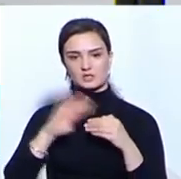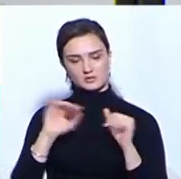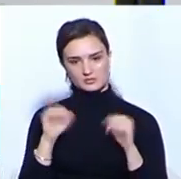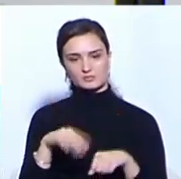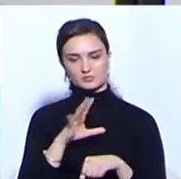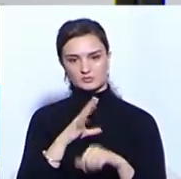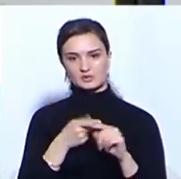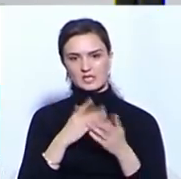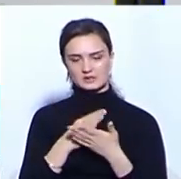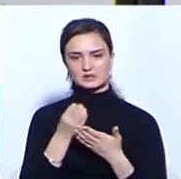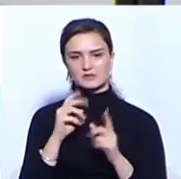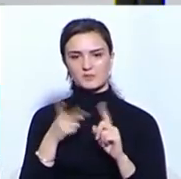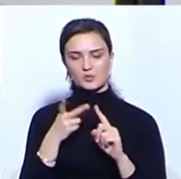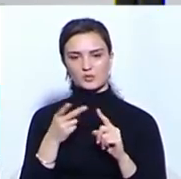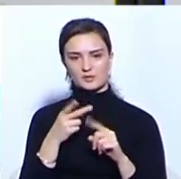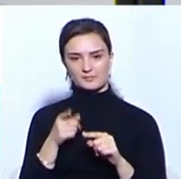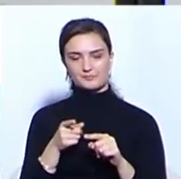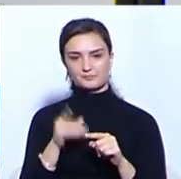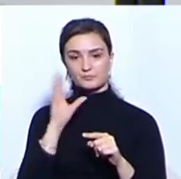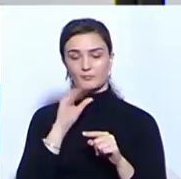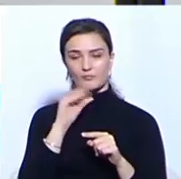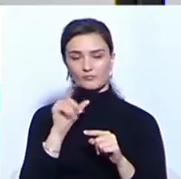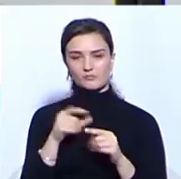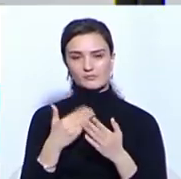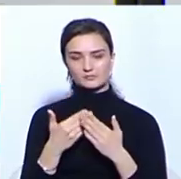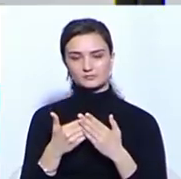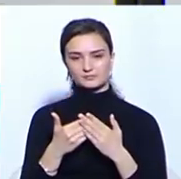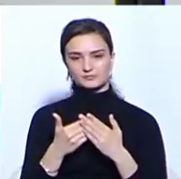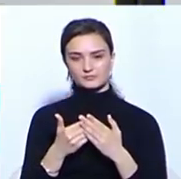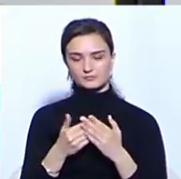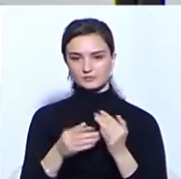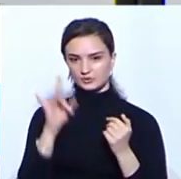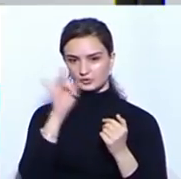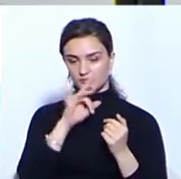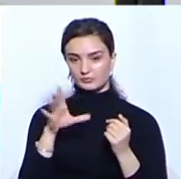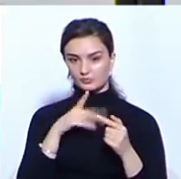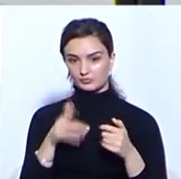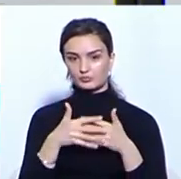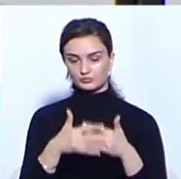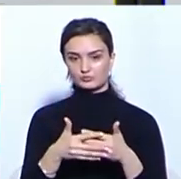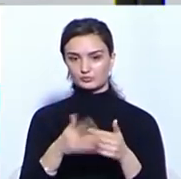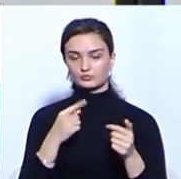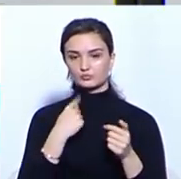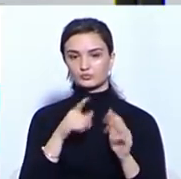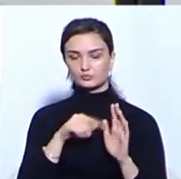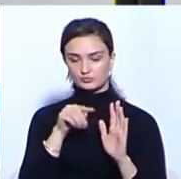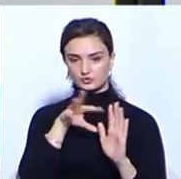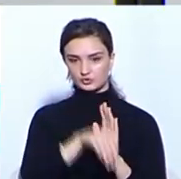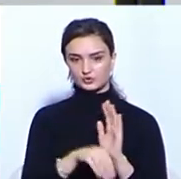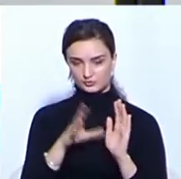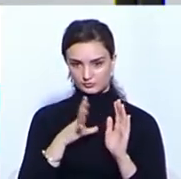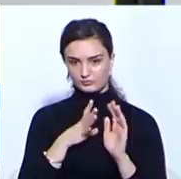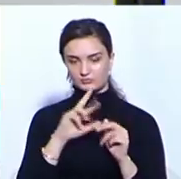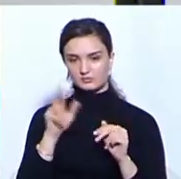იყოს. არის კიდევ მეორე ვარიანტი, იცი, როდესაც ვთქვათ, ცნობილი იყო რომ ორსულობა საშუალო ზღვრში